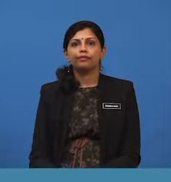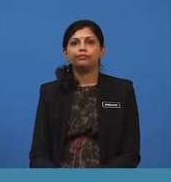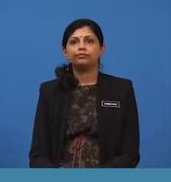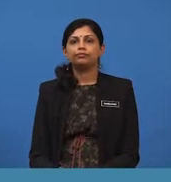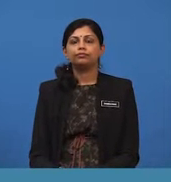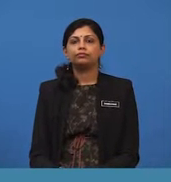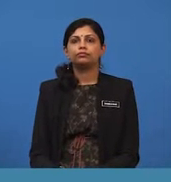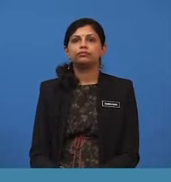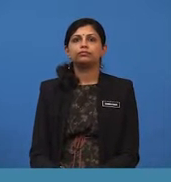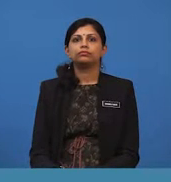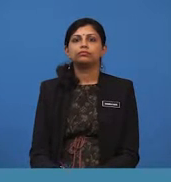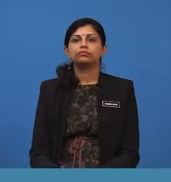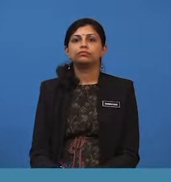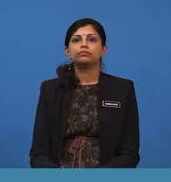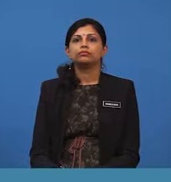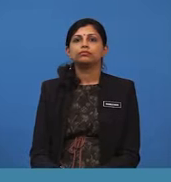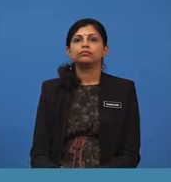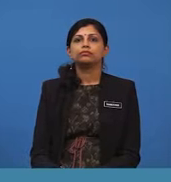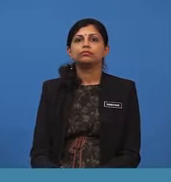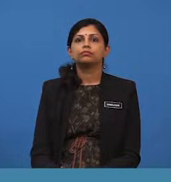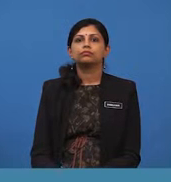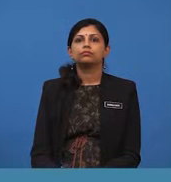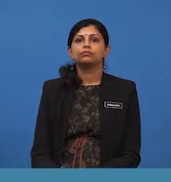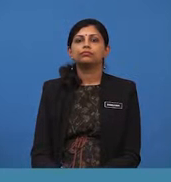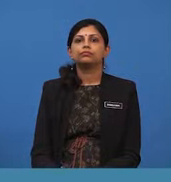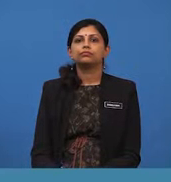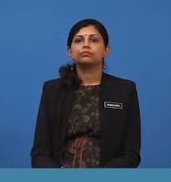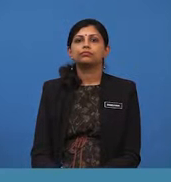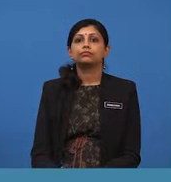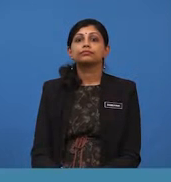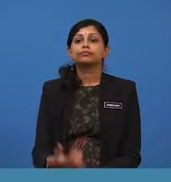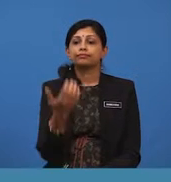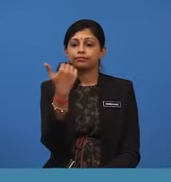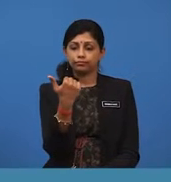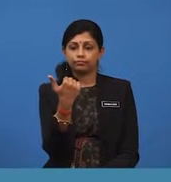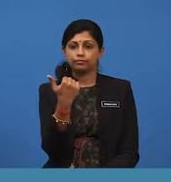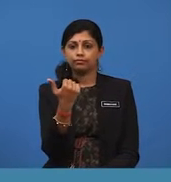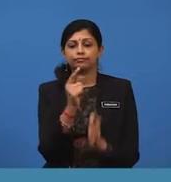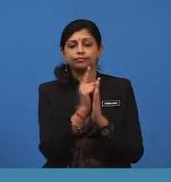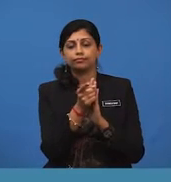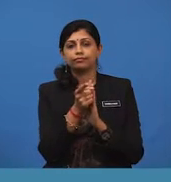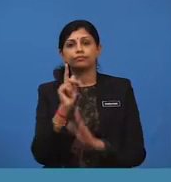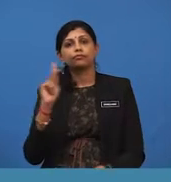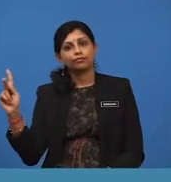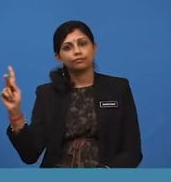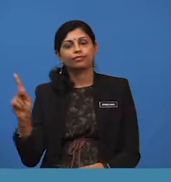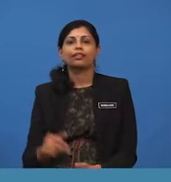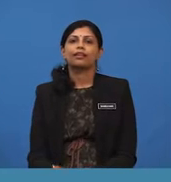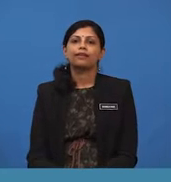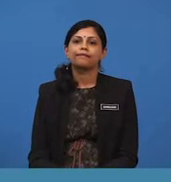Ya, betul. Jawapannya ialah jarum galvanometer terpesong ke arah kanan.